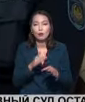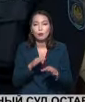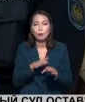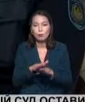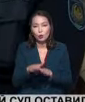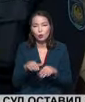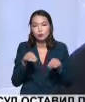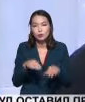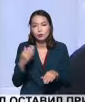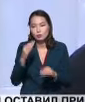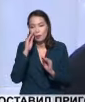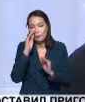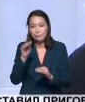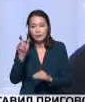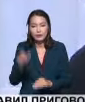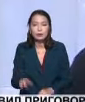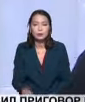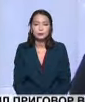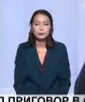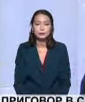обвинения.